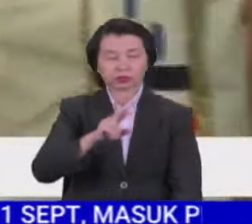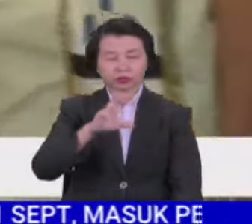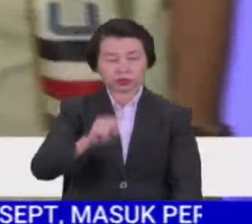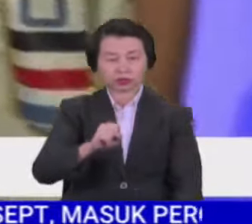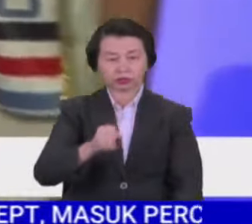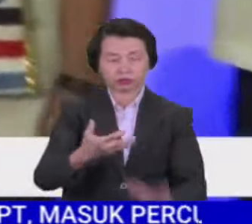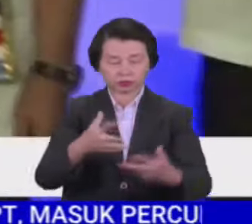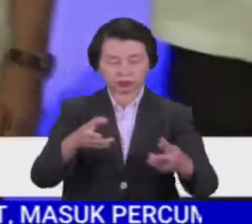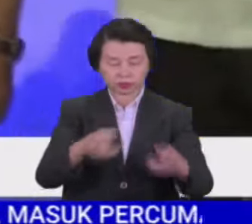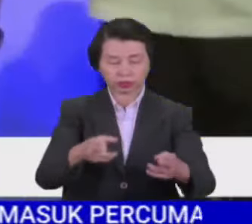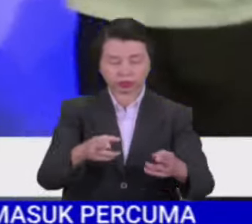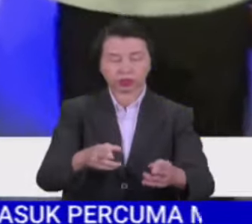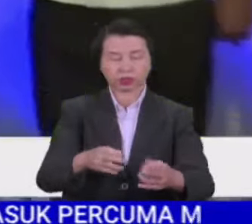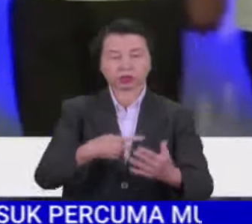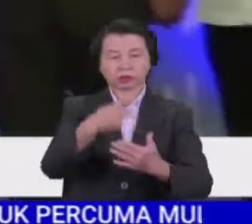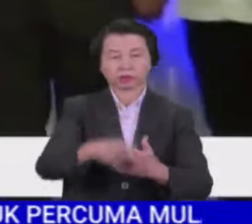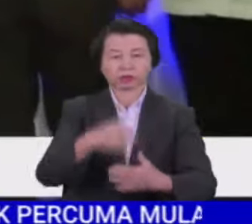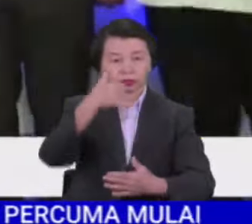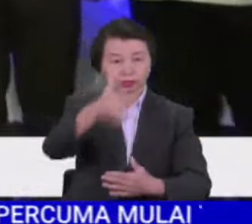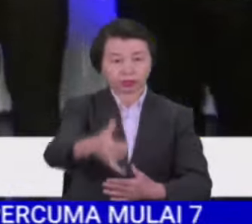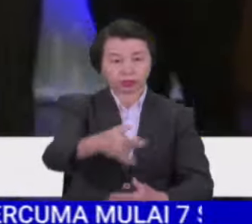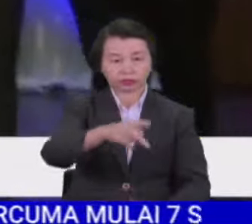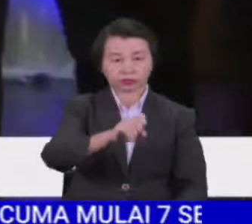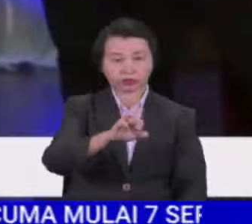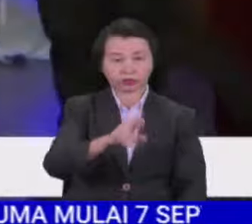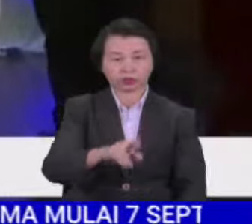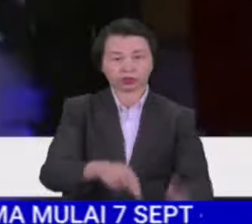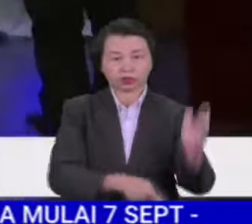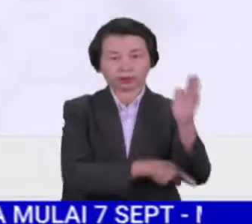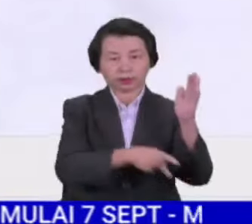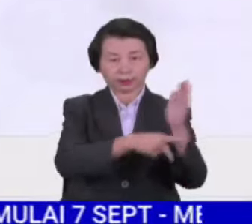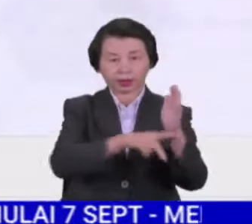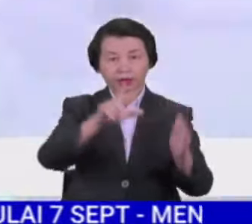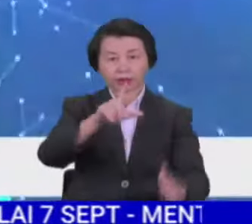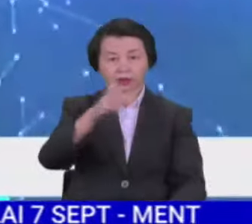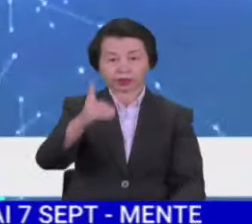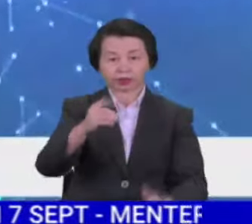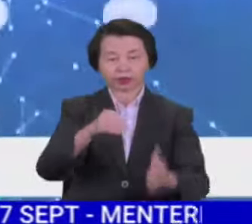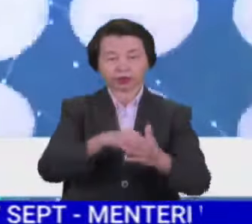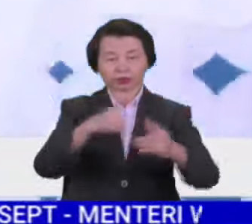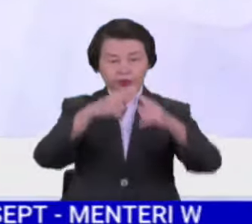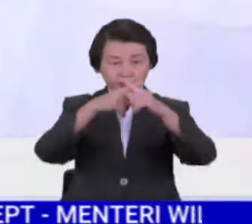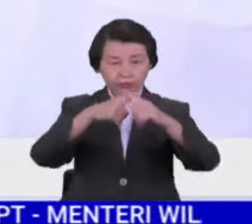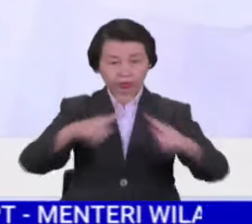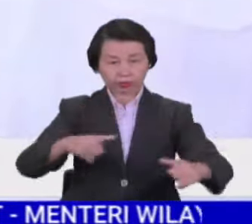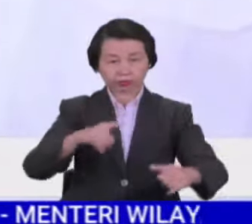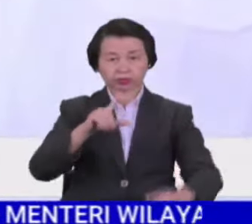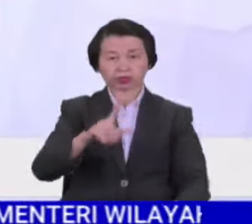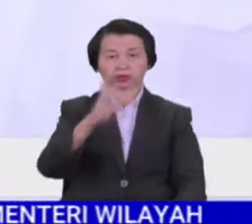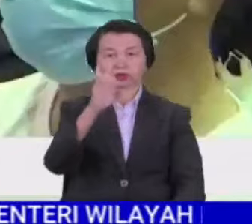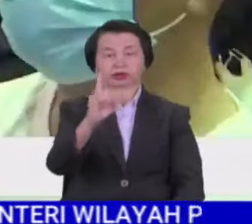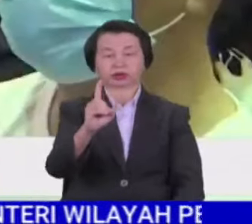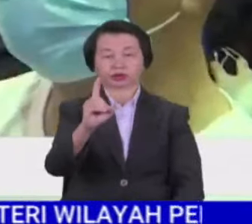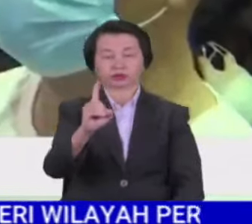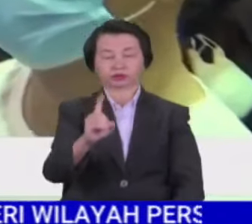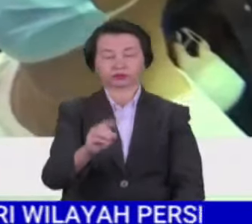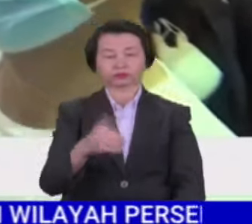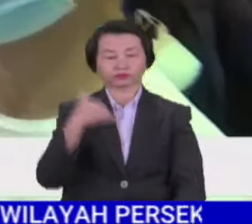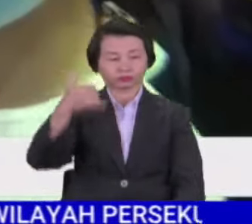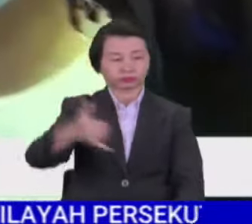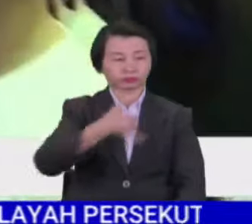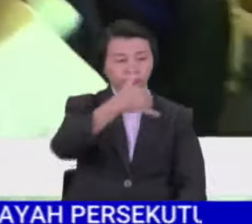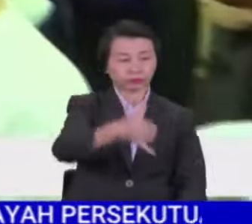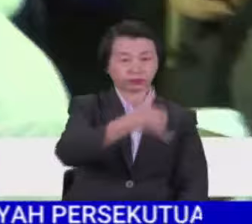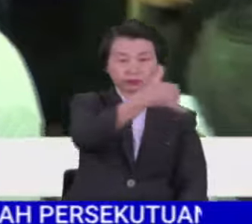melancarkan program jelajah jrs peringkat paliman lahad Datu di dewan seri perdana lahad Datu Sri